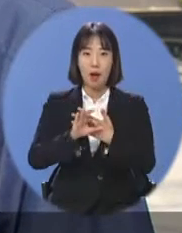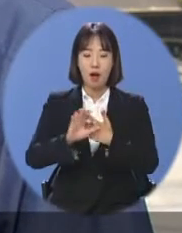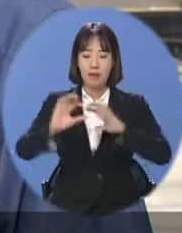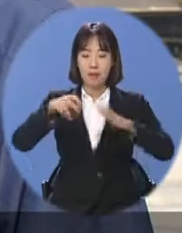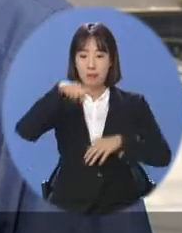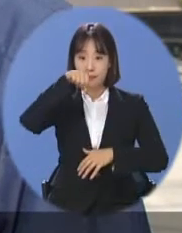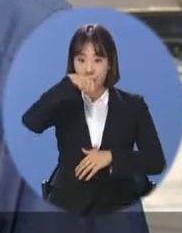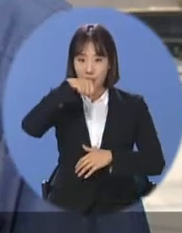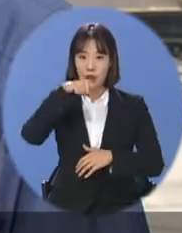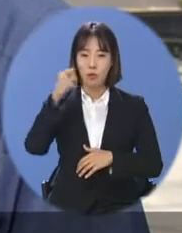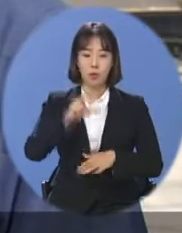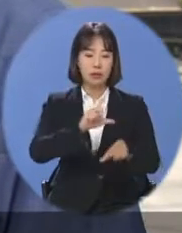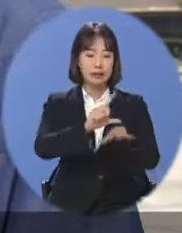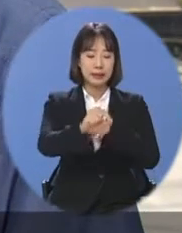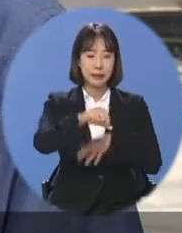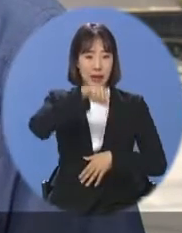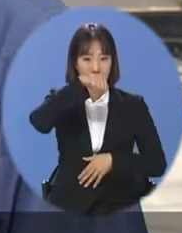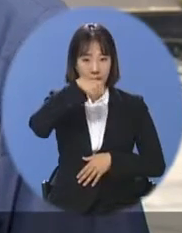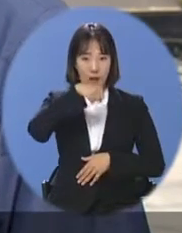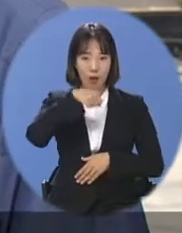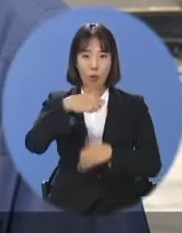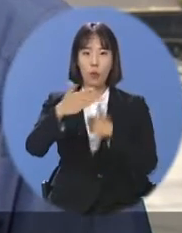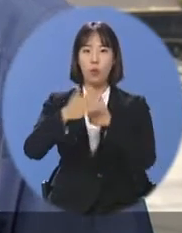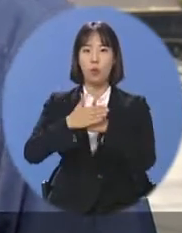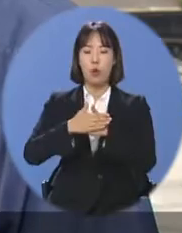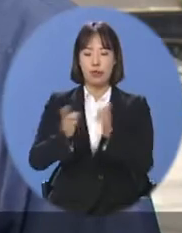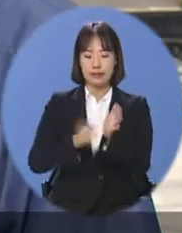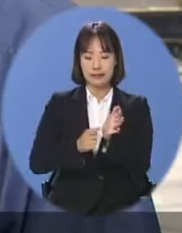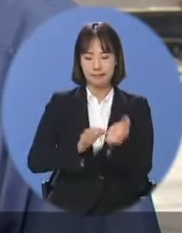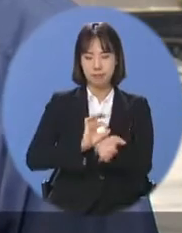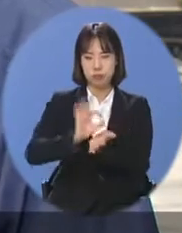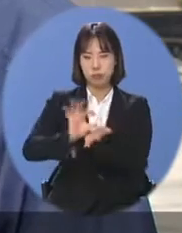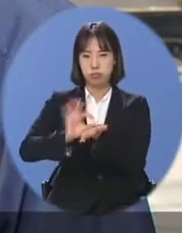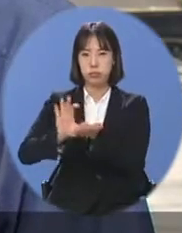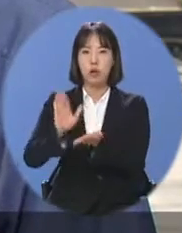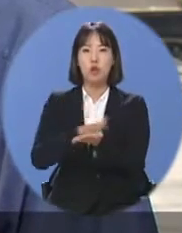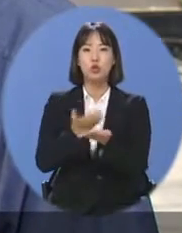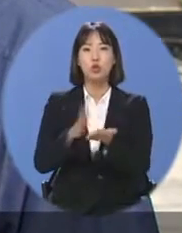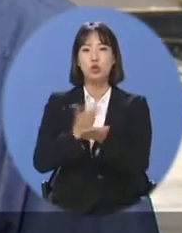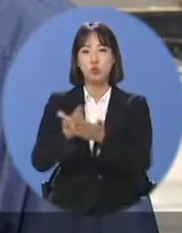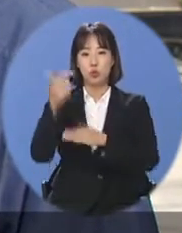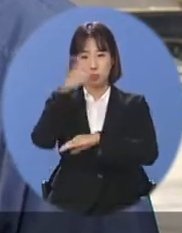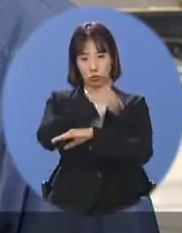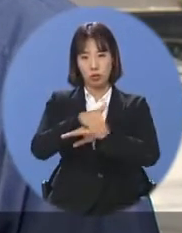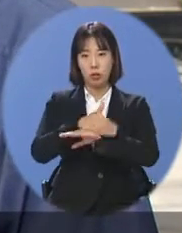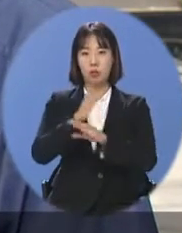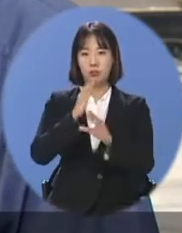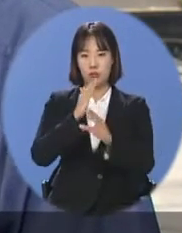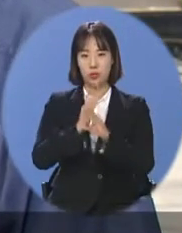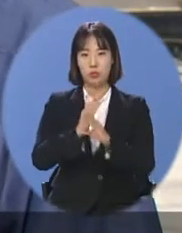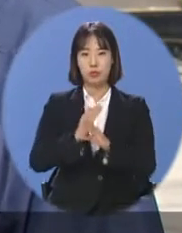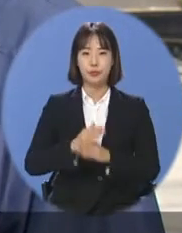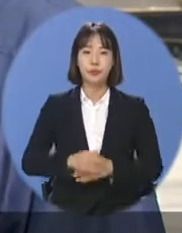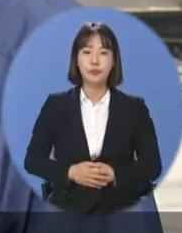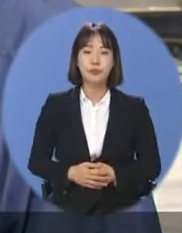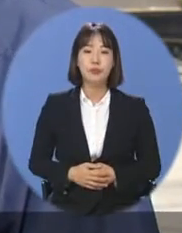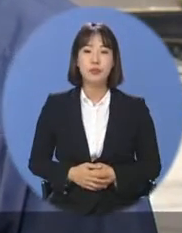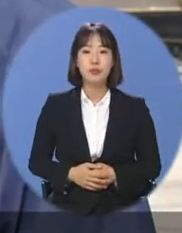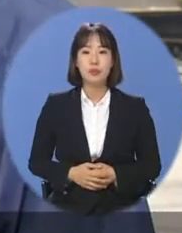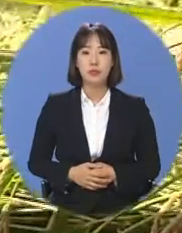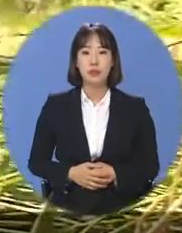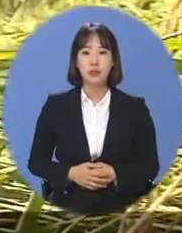각기 우리 국고가 지원되고 지방에서는 예비비 등을 긴급 투입해가지고 거기에 대한 복구 계획을